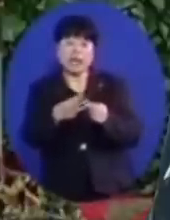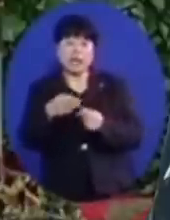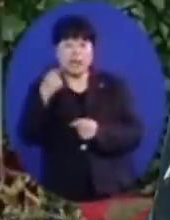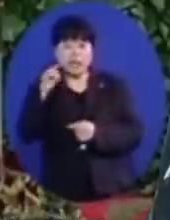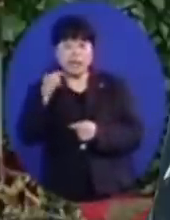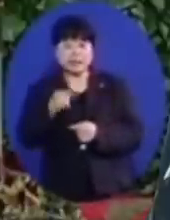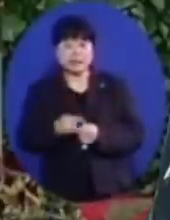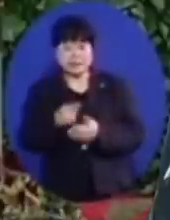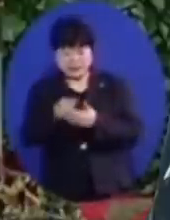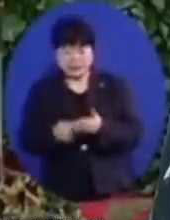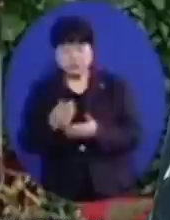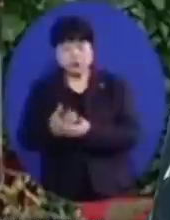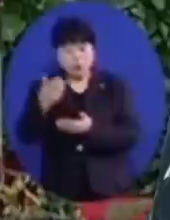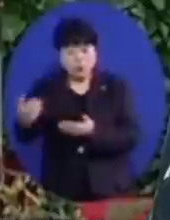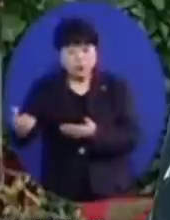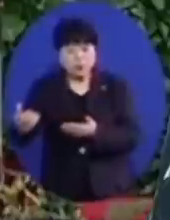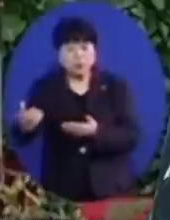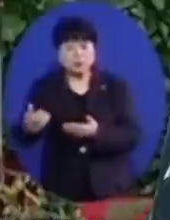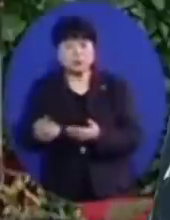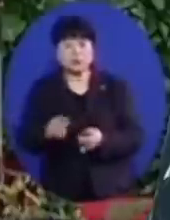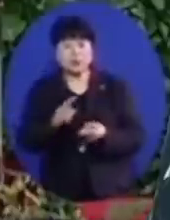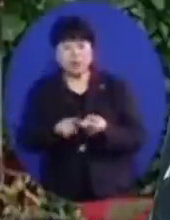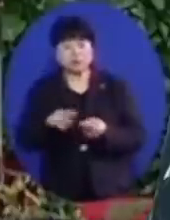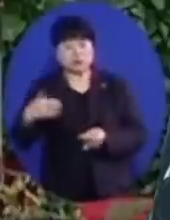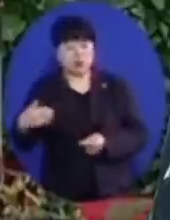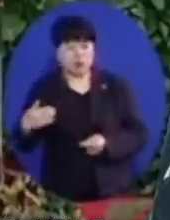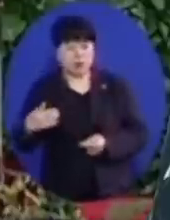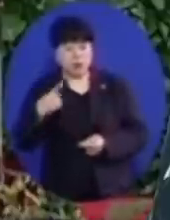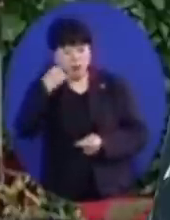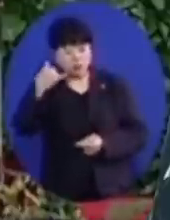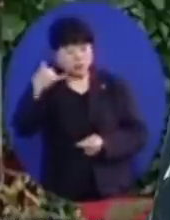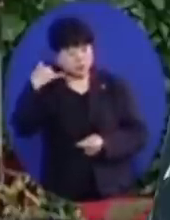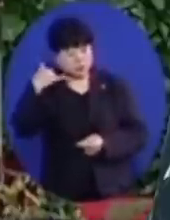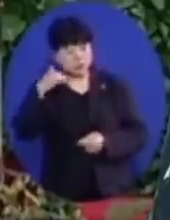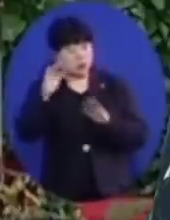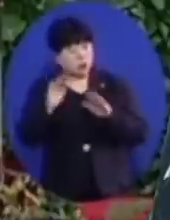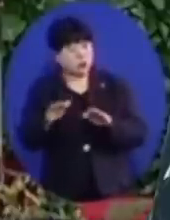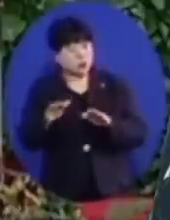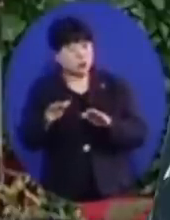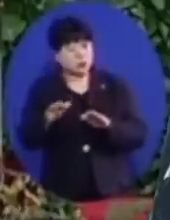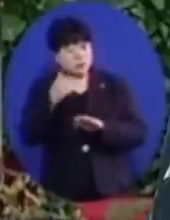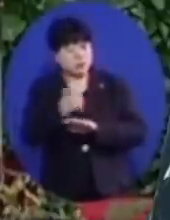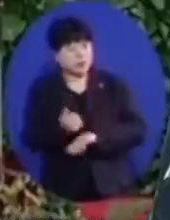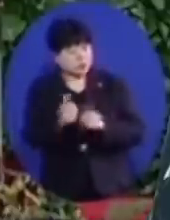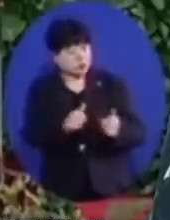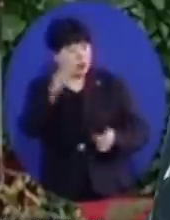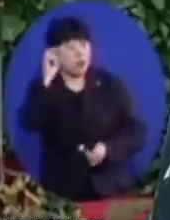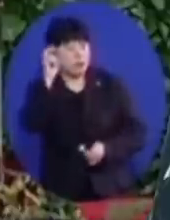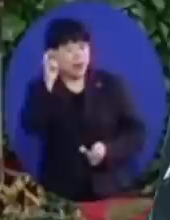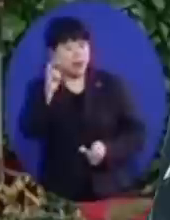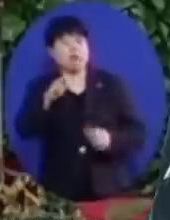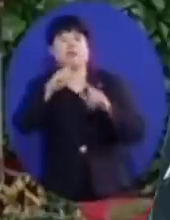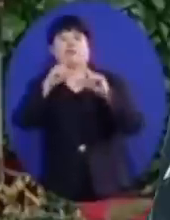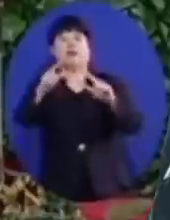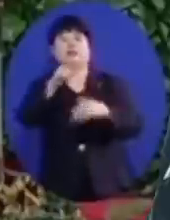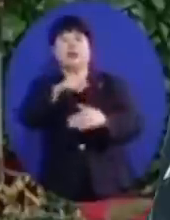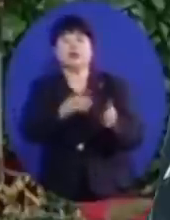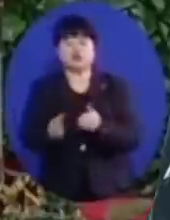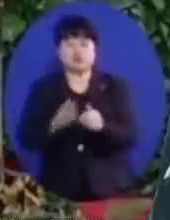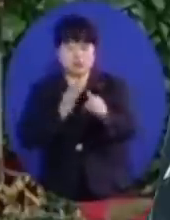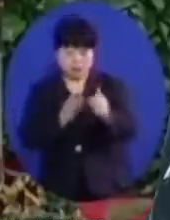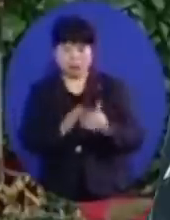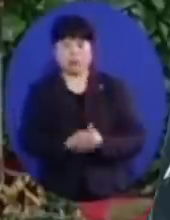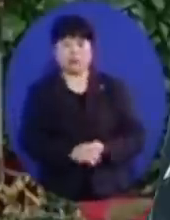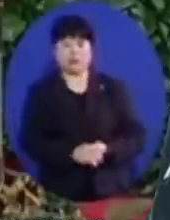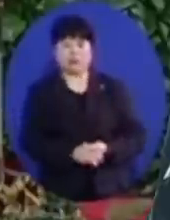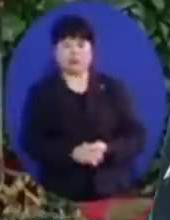하기 위해 병원으로 옮겨갔지만 그 소식을 알 수 없다면 부모님께 환자가 오늘을 넘기기 힘드니 마음의 준비하라고